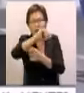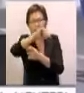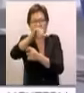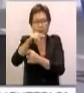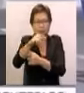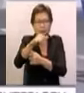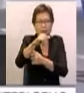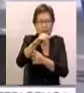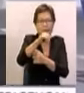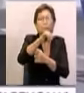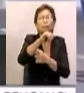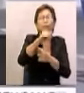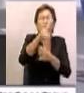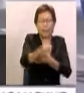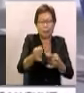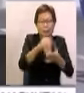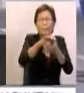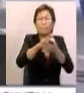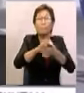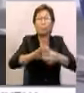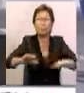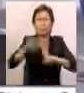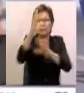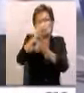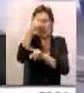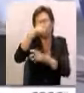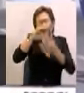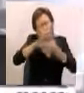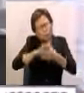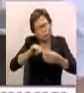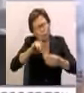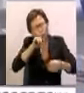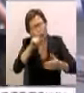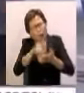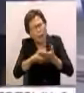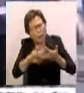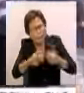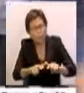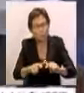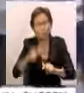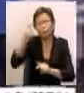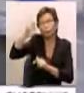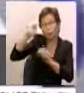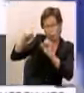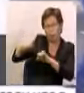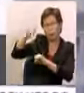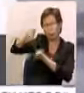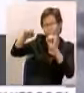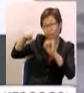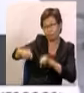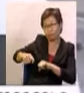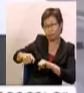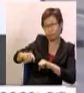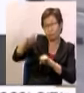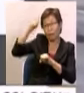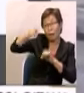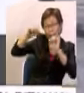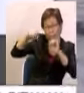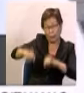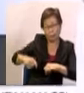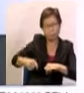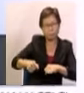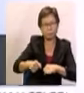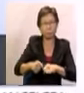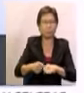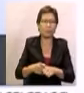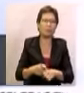Bomba Penyelamat Sarawak, Khairuddin Rahman, untuk memberi gambaran sebenar mengenai insiden ini. Okey tuan, boleh tuan berikan apa gambaran sebenar